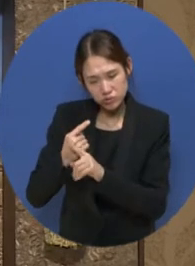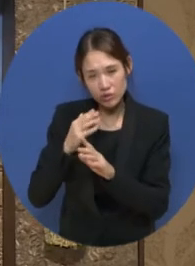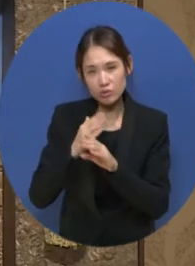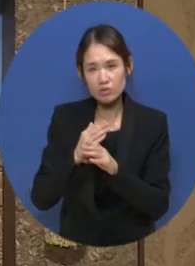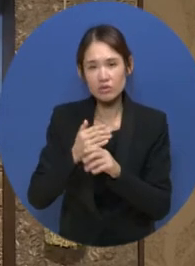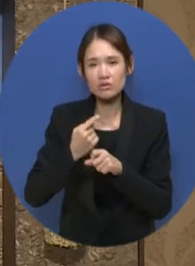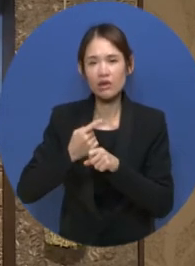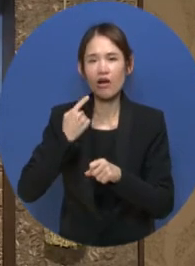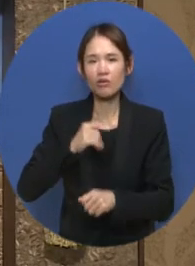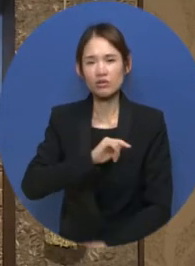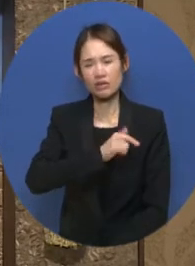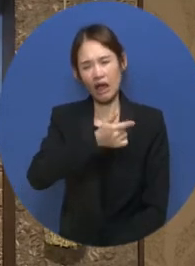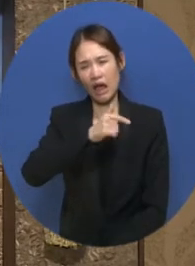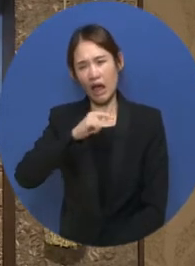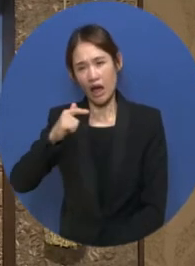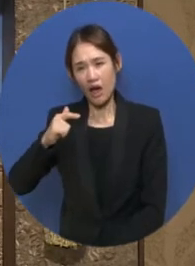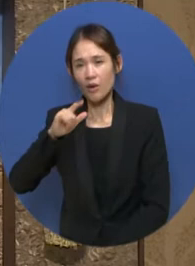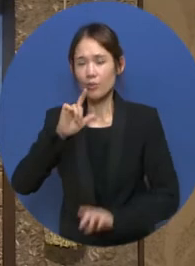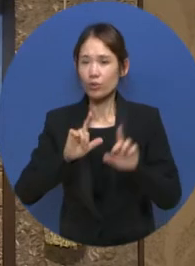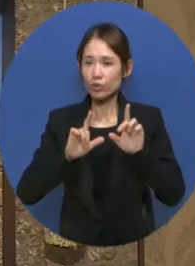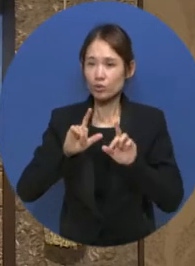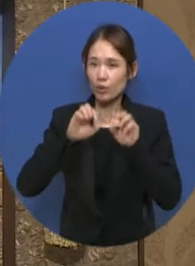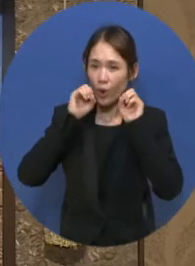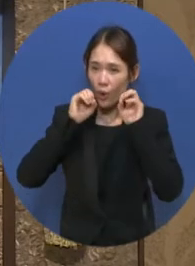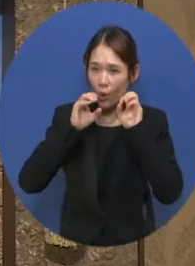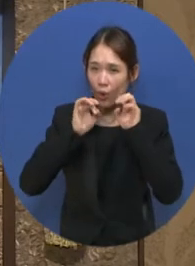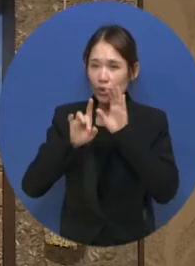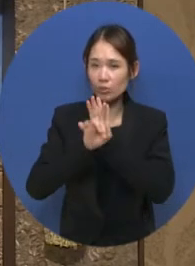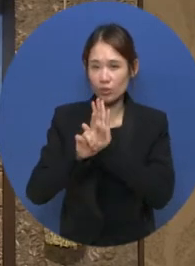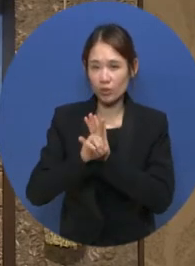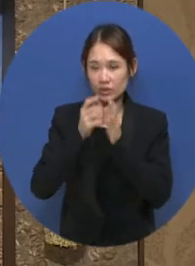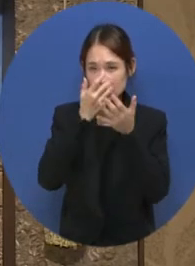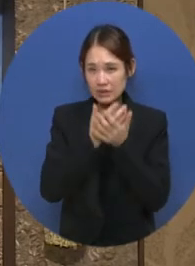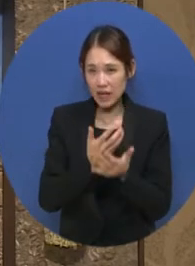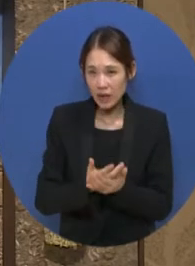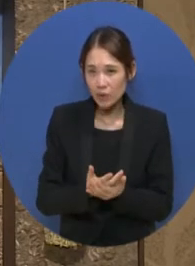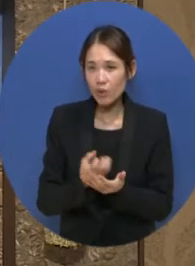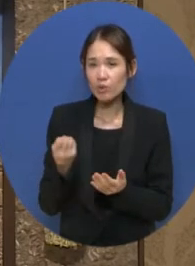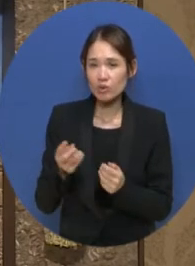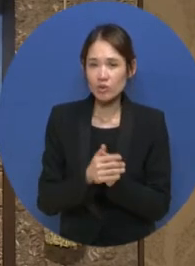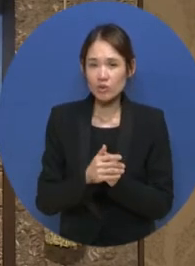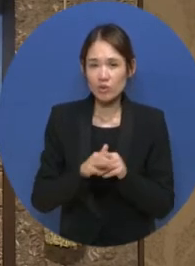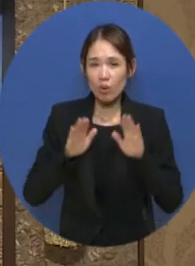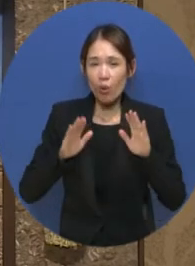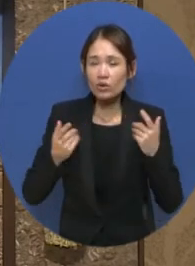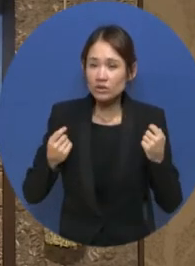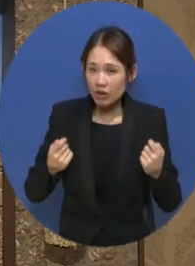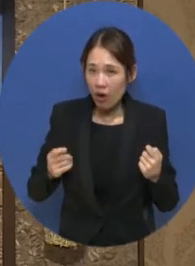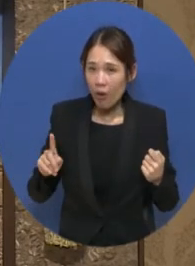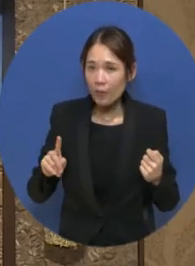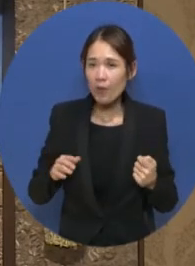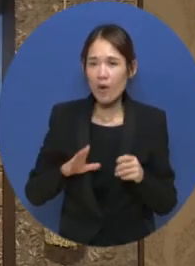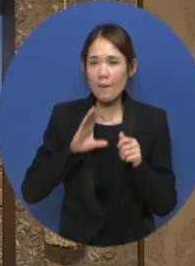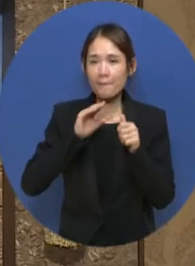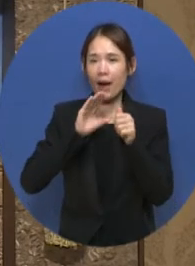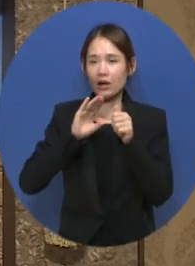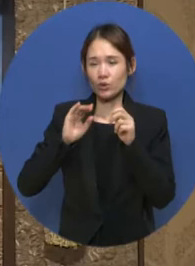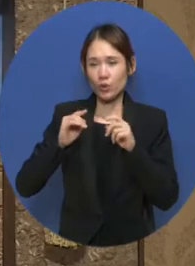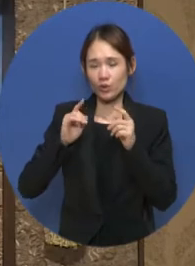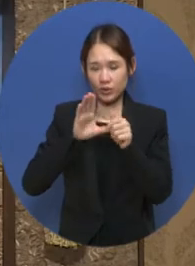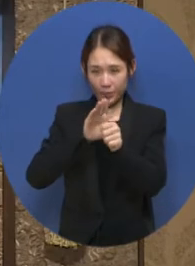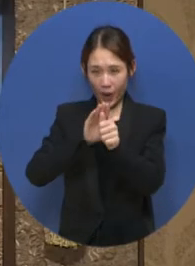지난해에도 다양한 형태의 홍보자료 라든지 뭐 포스터 라든지 뭐 혹은 아니면 제 오늘처럼 이렇게 방송에 출연을 해서